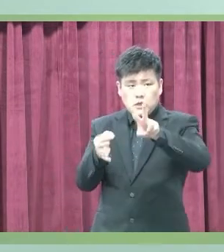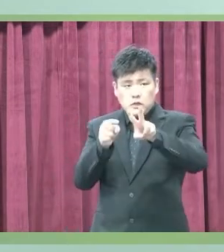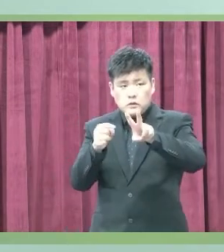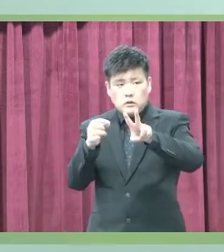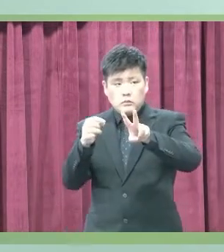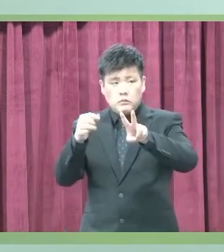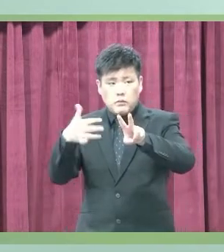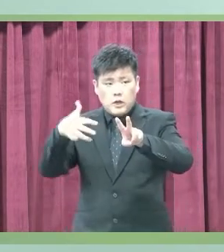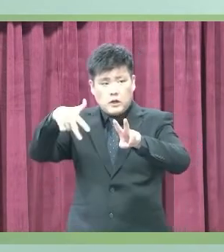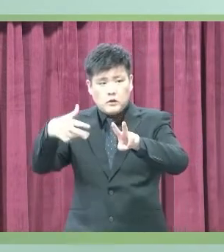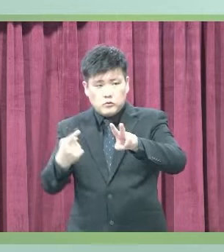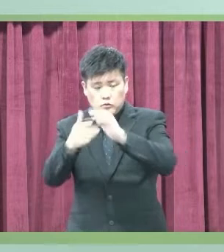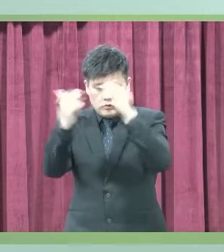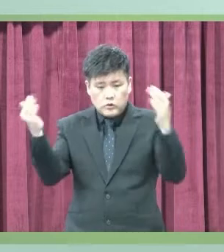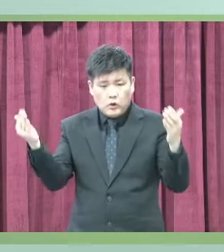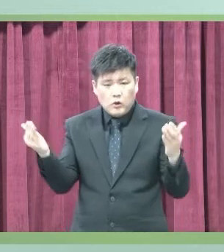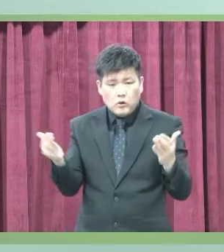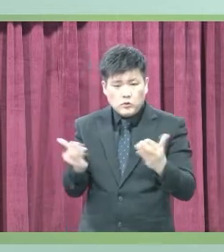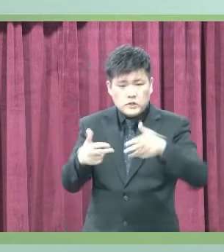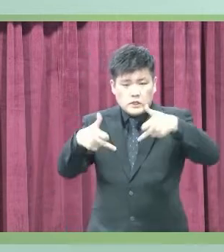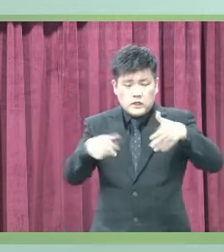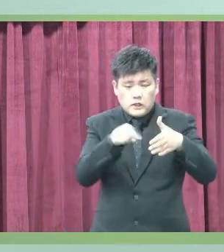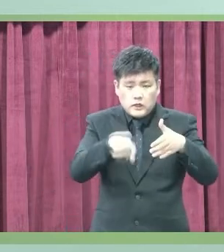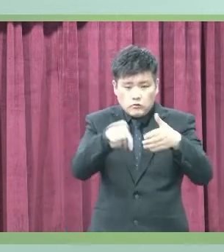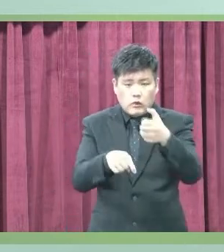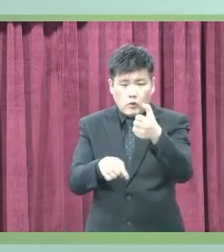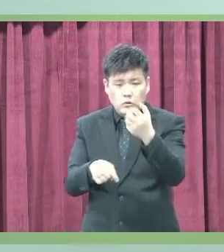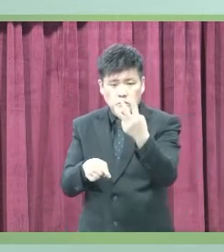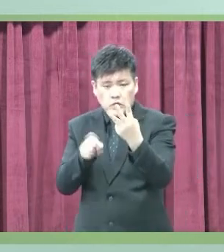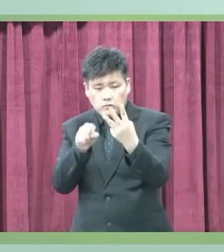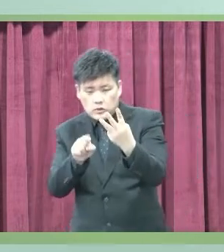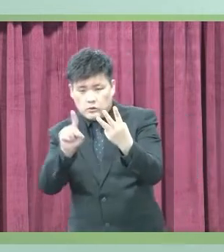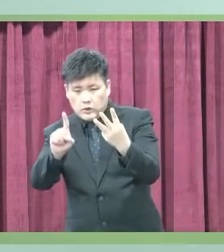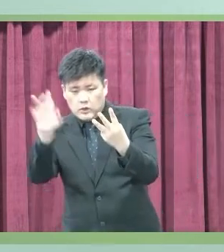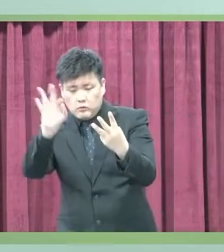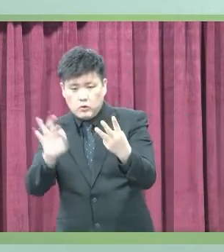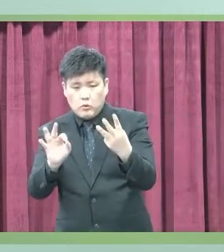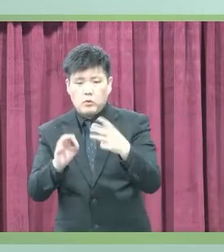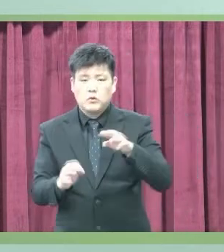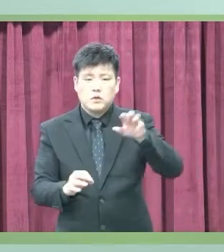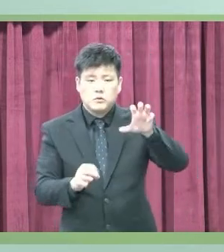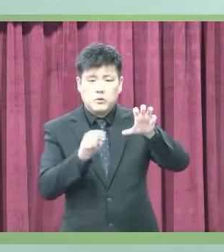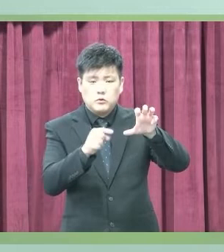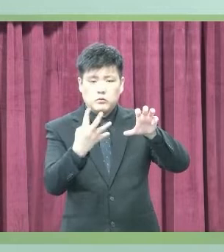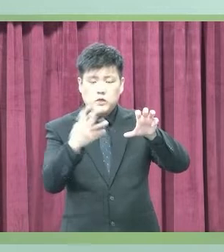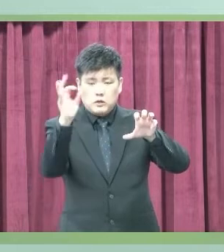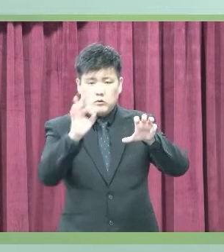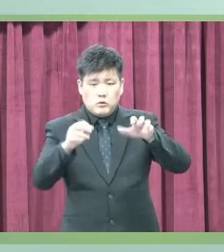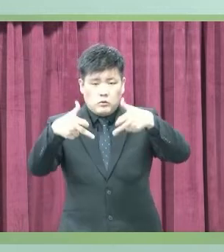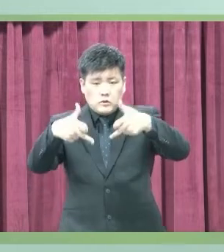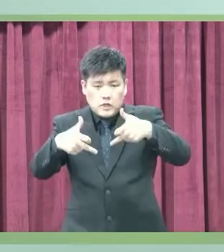2.8조는 전체 대상자 5.3조의 53.1%를 차지합니다. 즉 35.4% 장애인